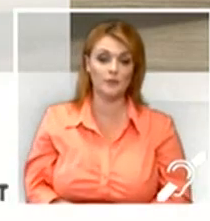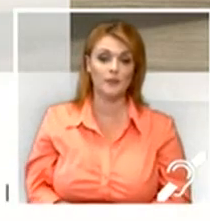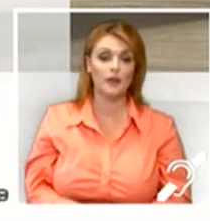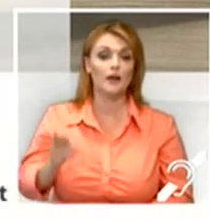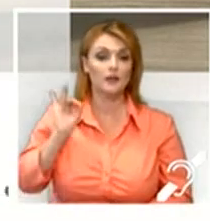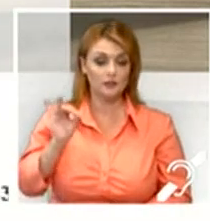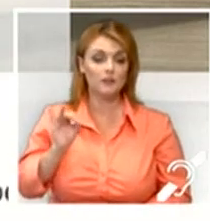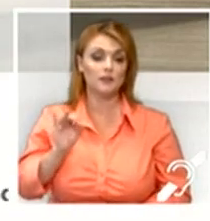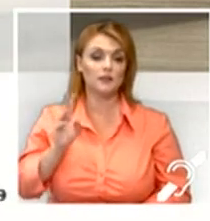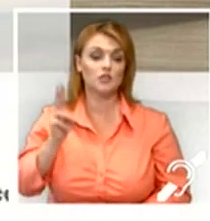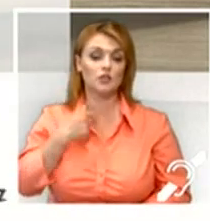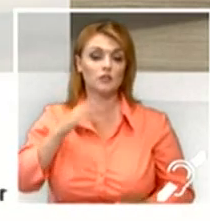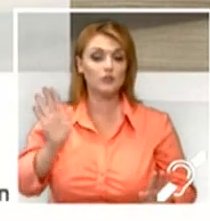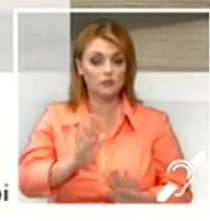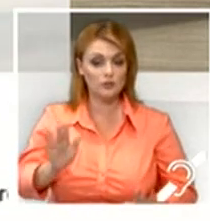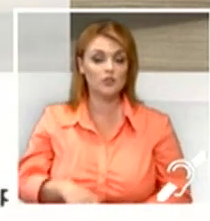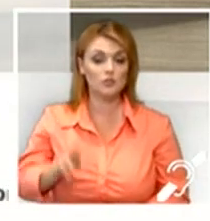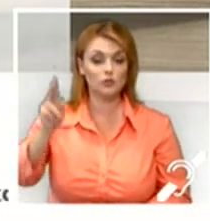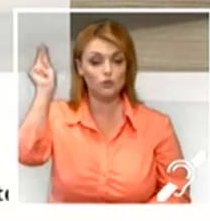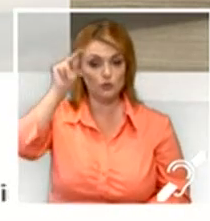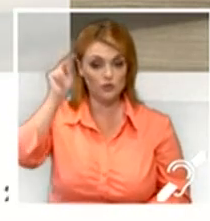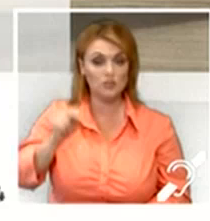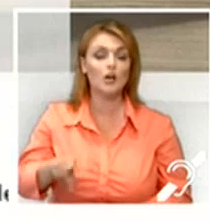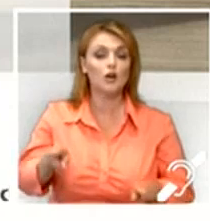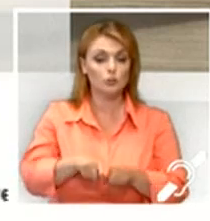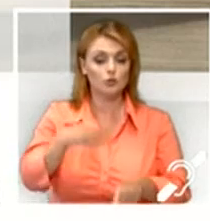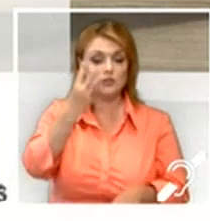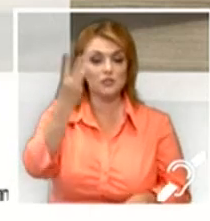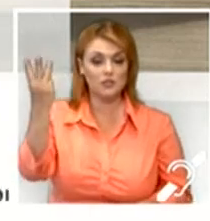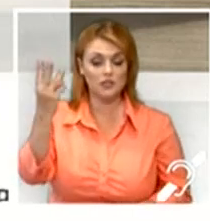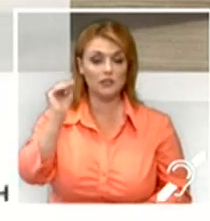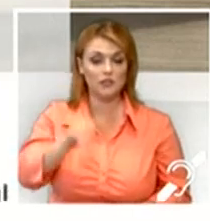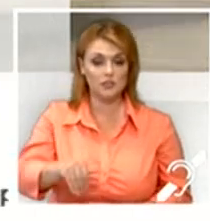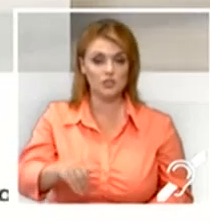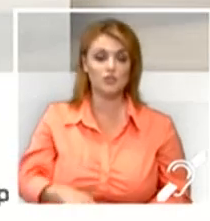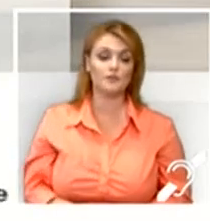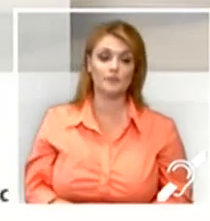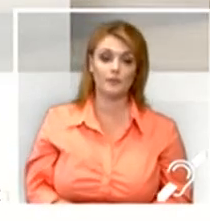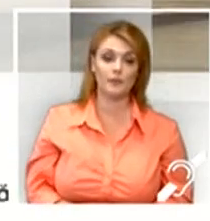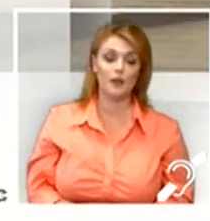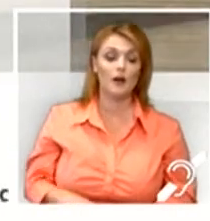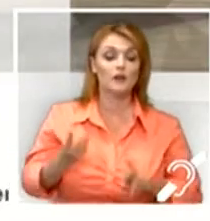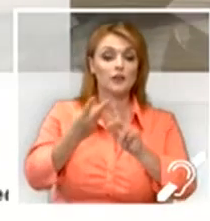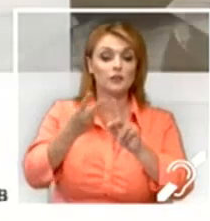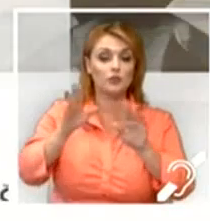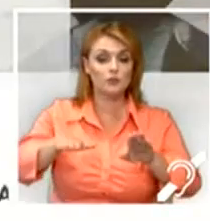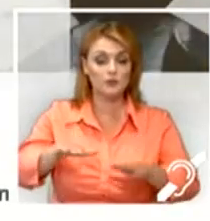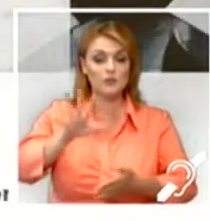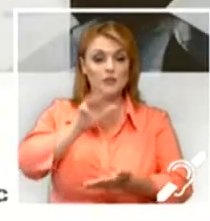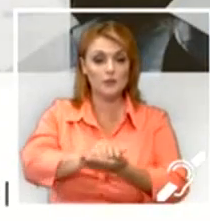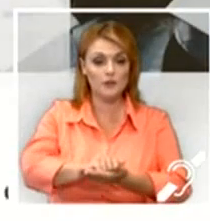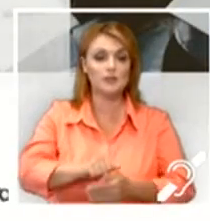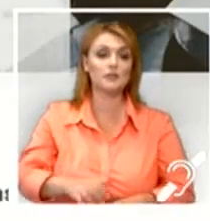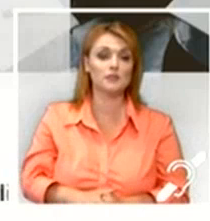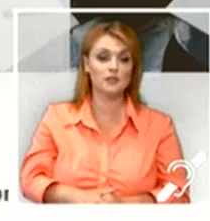vor trebui să plătească cei care vor să-și facă studiile la specialitatea Interpretare Muzicală. Pe locul 2 se află Universitatea